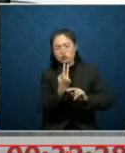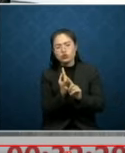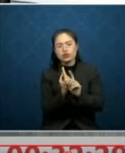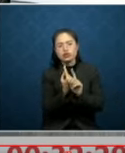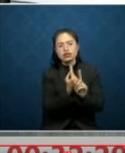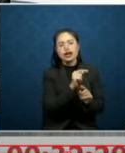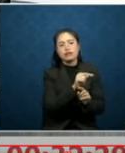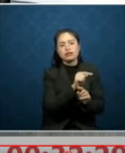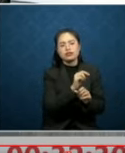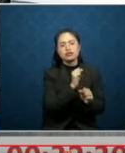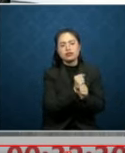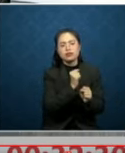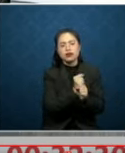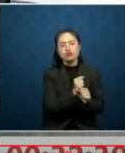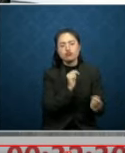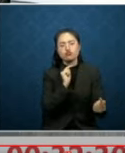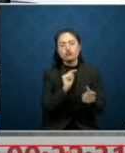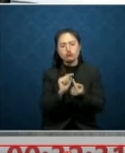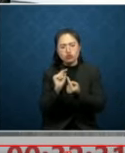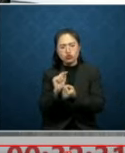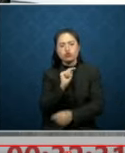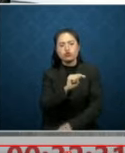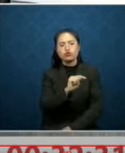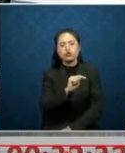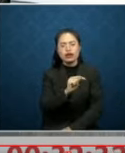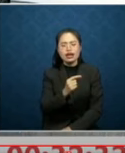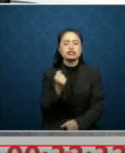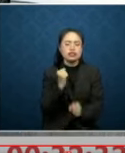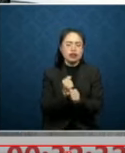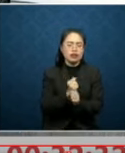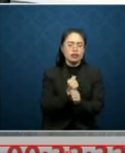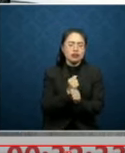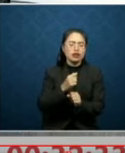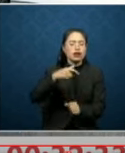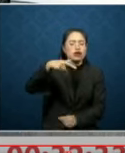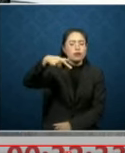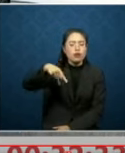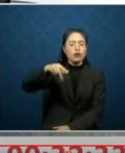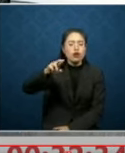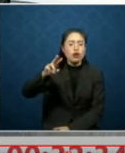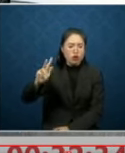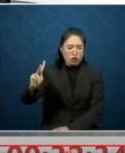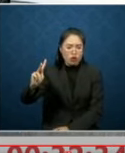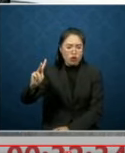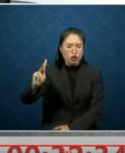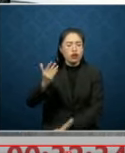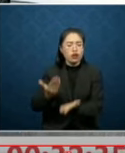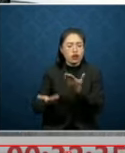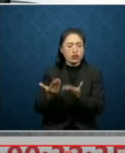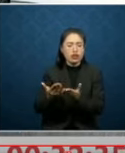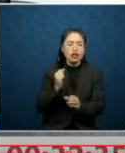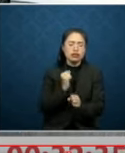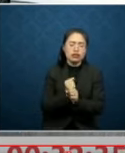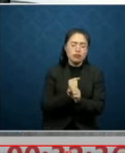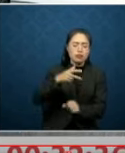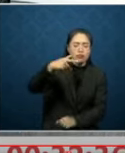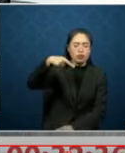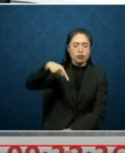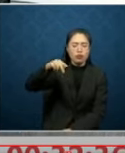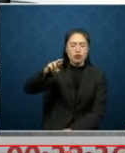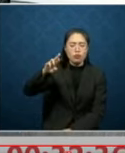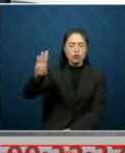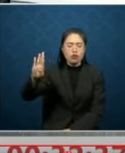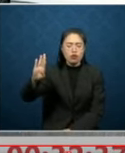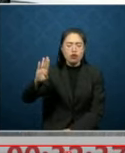การเฉพาะท่านก็จะอาจจะออกเป็นพระราชกำหนดก็ได้หรือท่านก็อาจจะออกเป็นพระราชบัญญัติการเงินมาตร